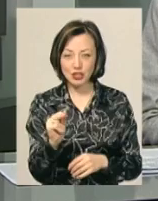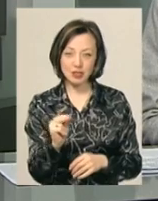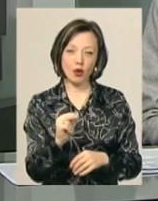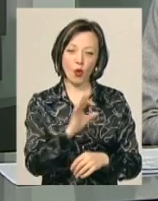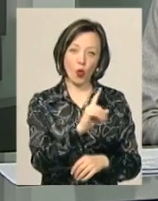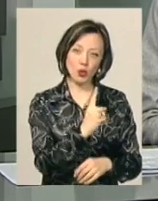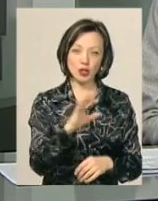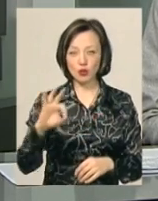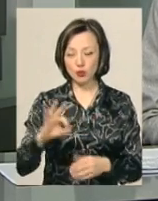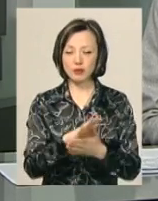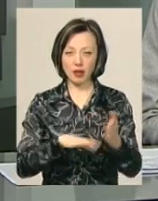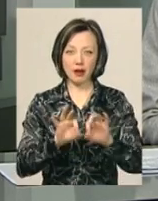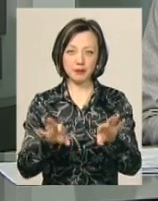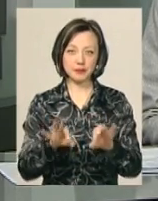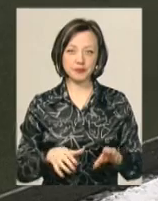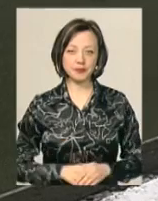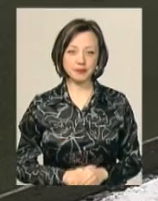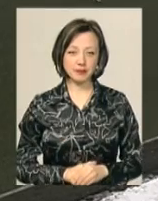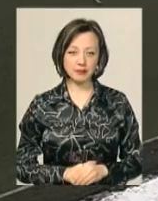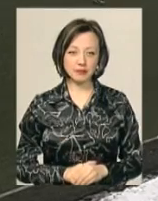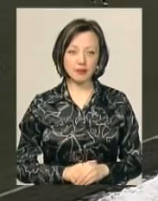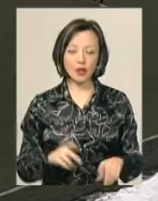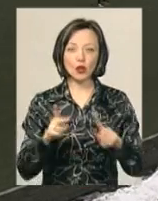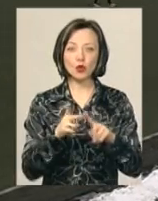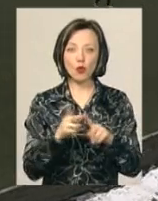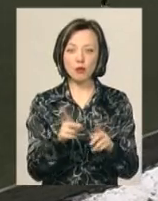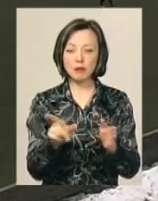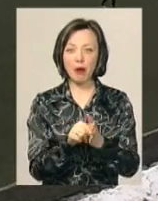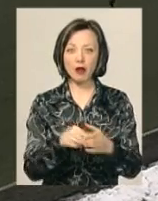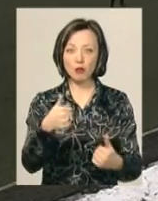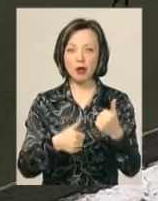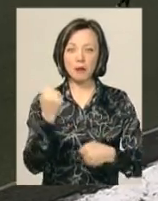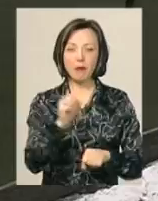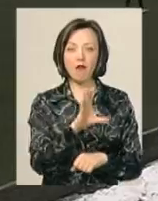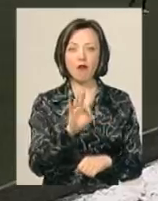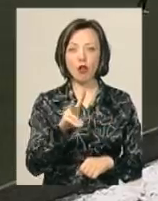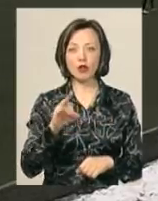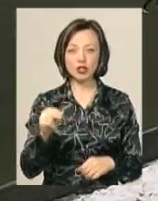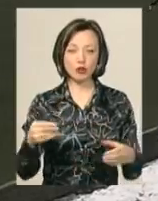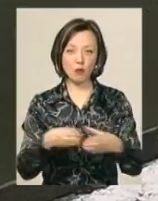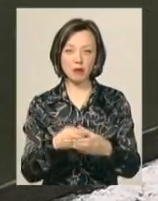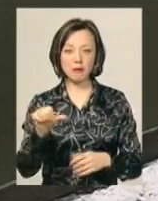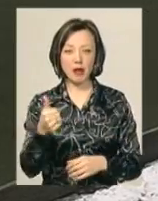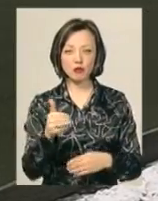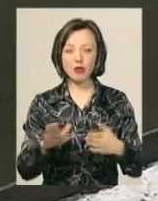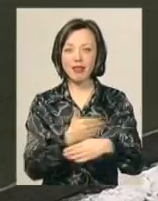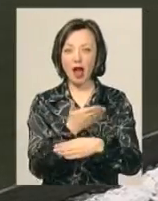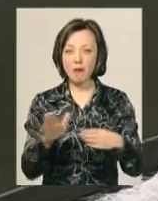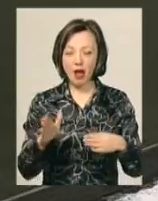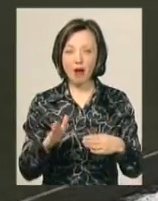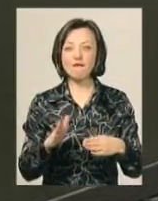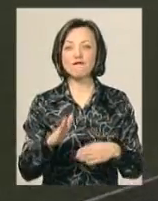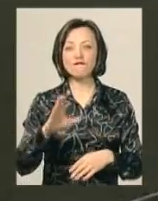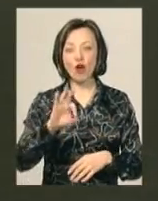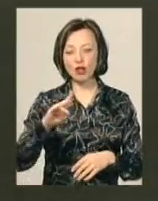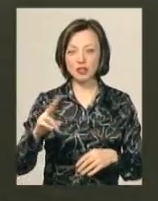спарингом стежила моя колега Світлана Поробок. У другому спарринговому матчі переміг Волочиський «Агробізнес». У першому таймі волочисті забили 2